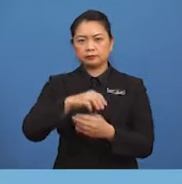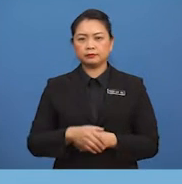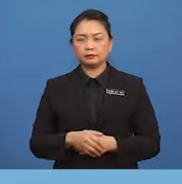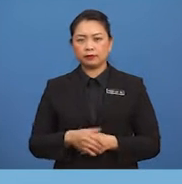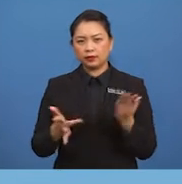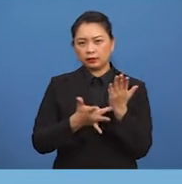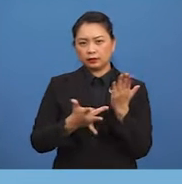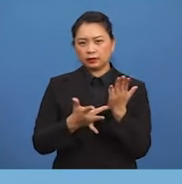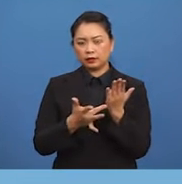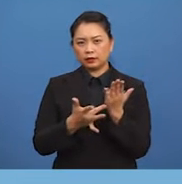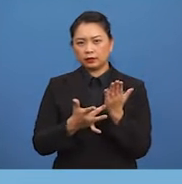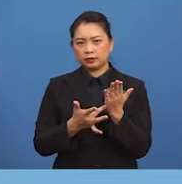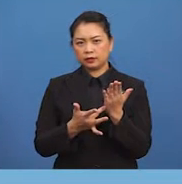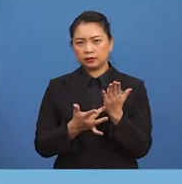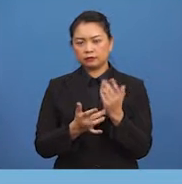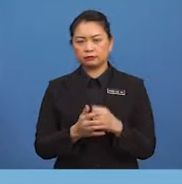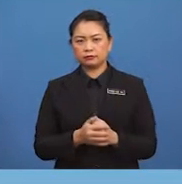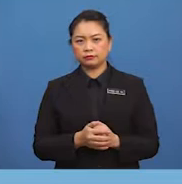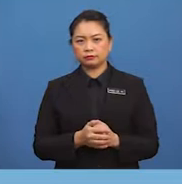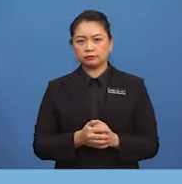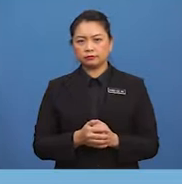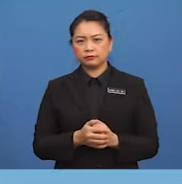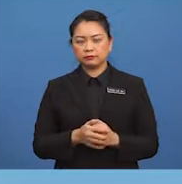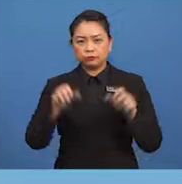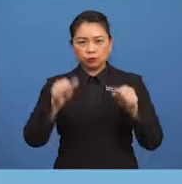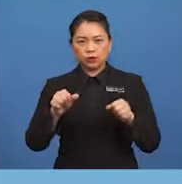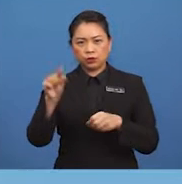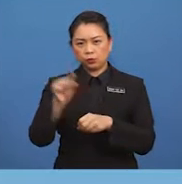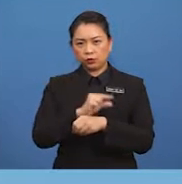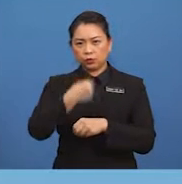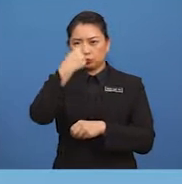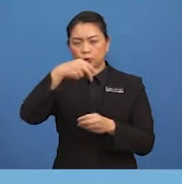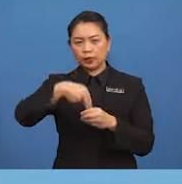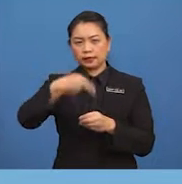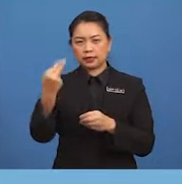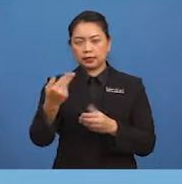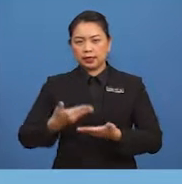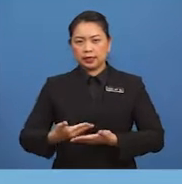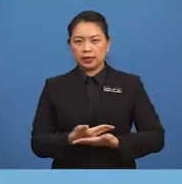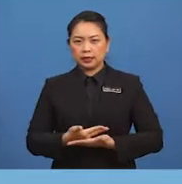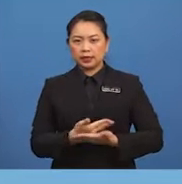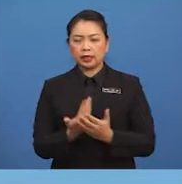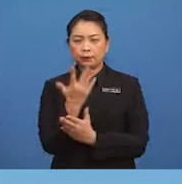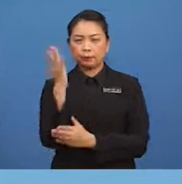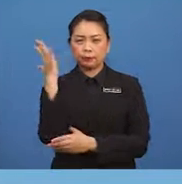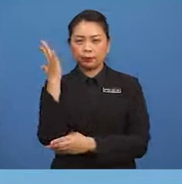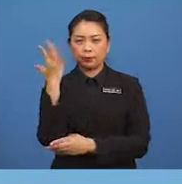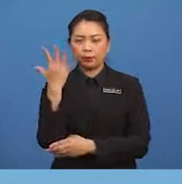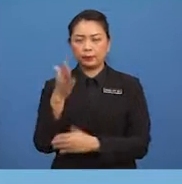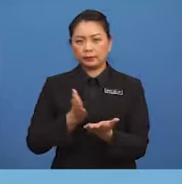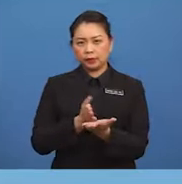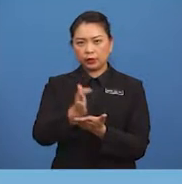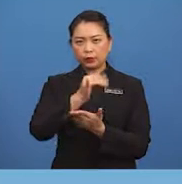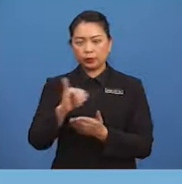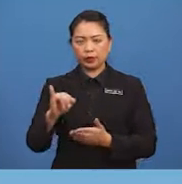Teknik pengkulturan tisu tumbuhan boleh digunakan untuk menghasilkan anak pokok